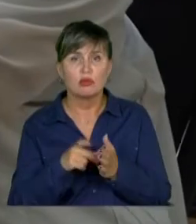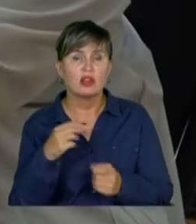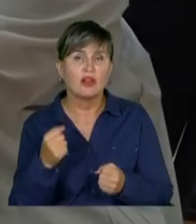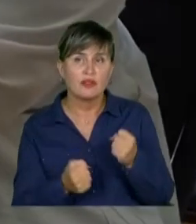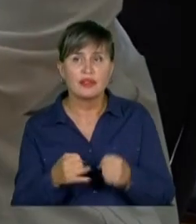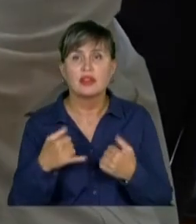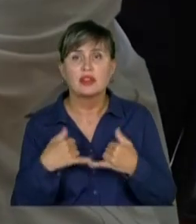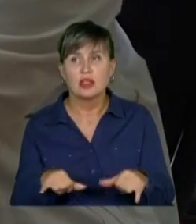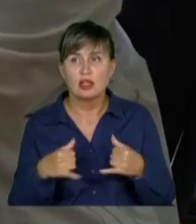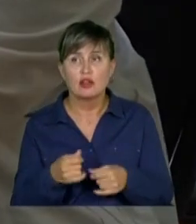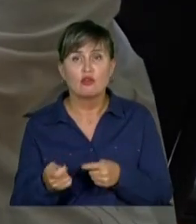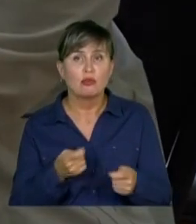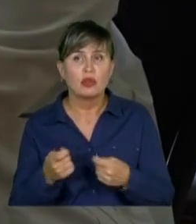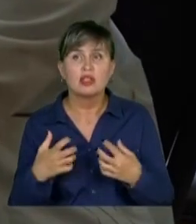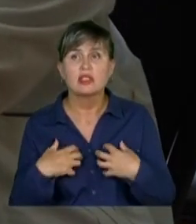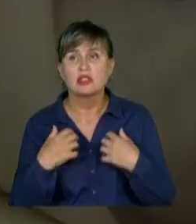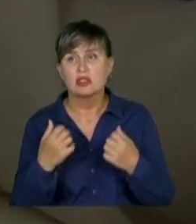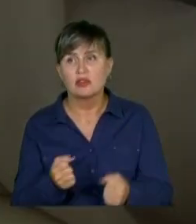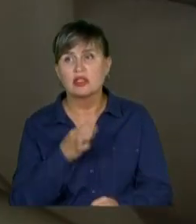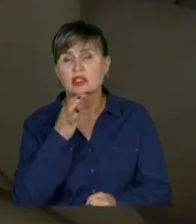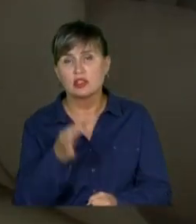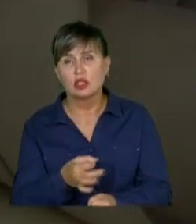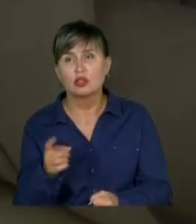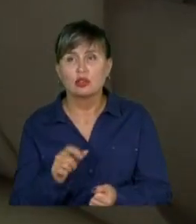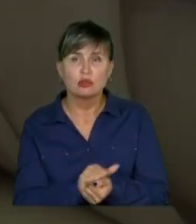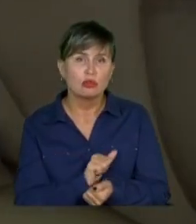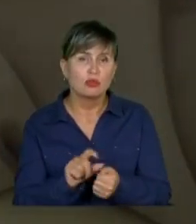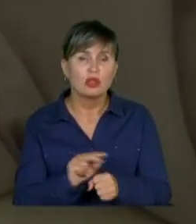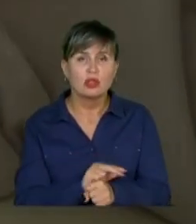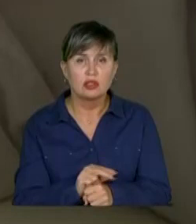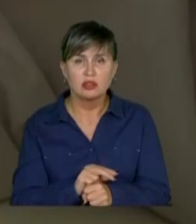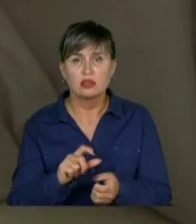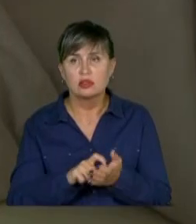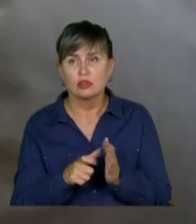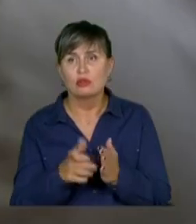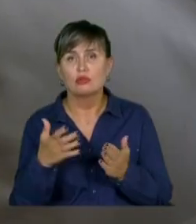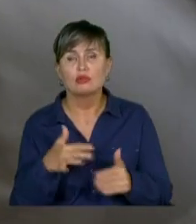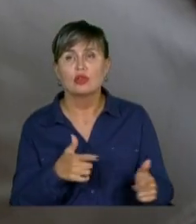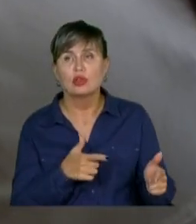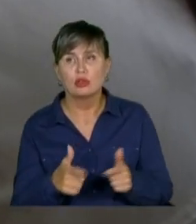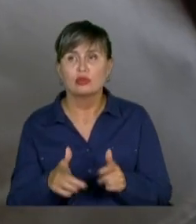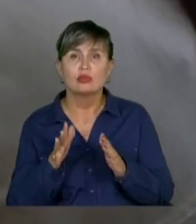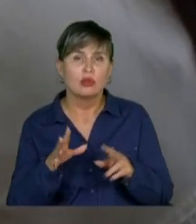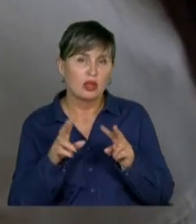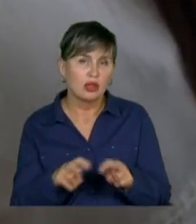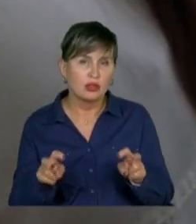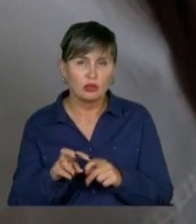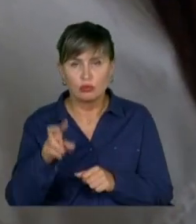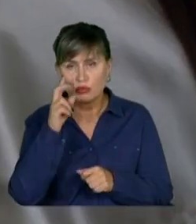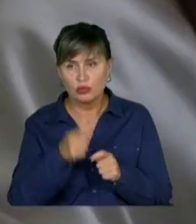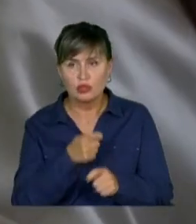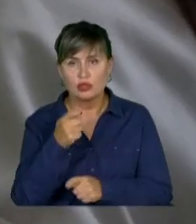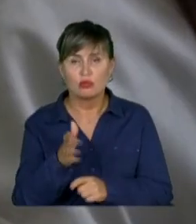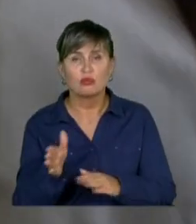и столовой. В управлении здравоохранения отметили, что документы на реконструкцию самого здания уже готовы. Вот только рассматривать бюджетную заявку